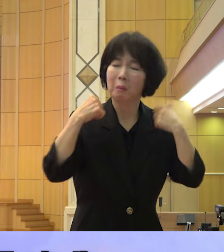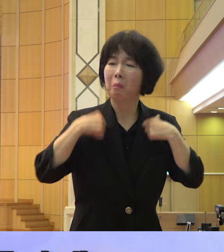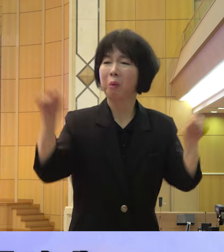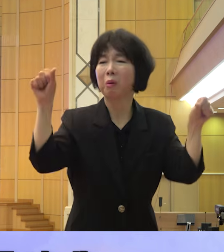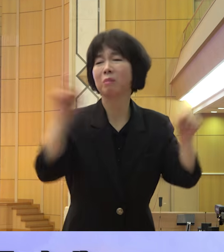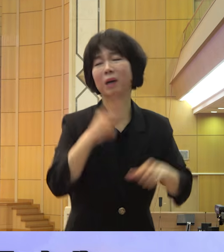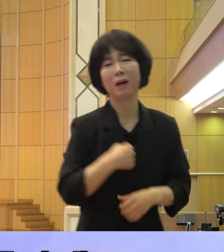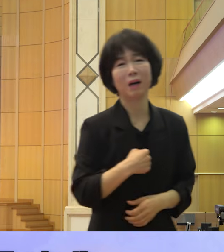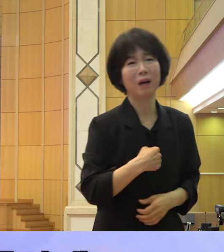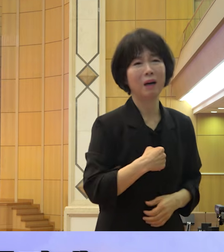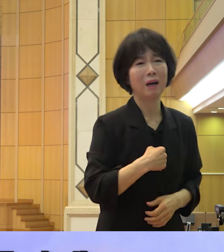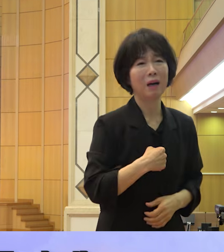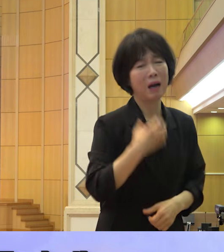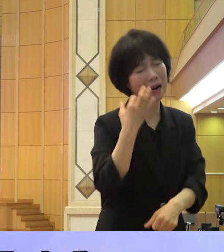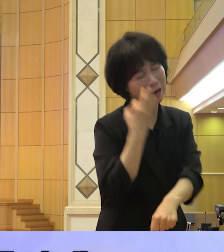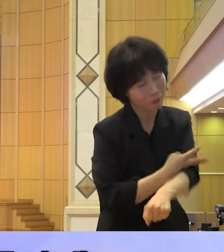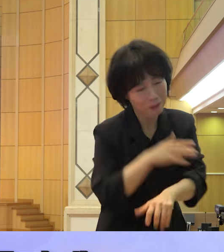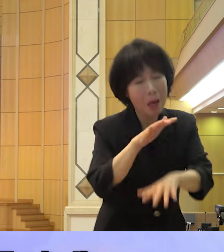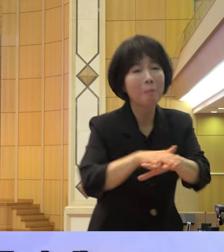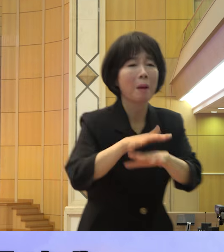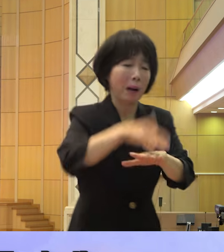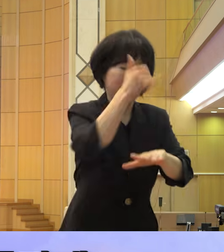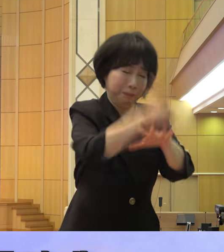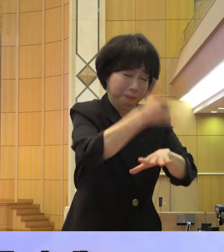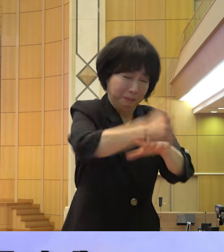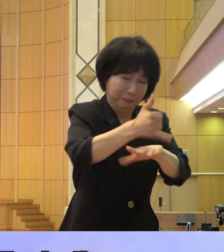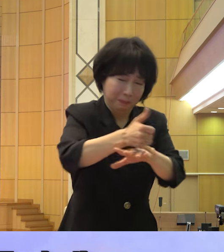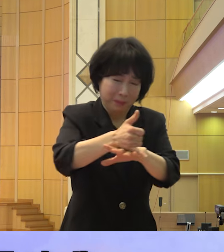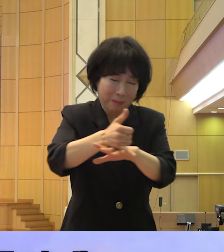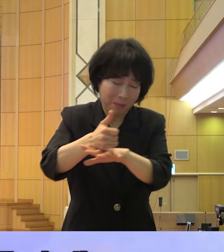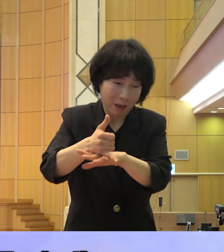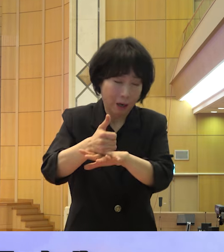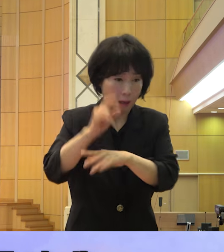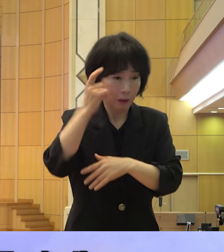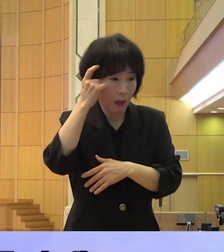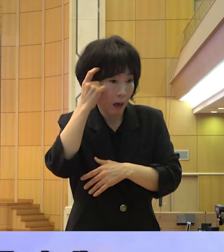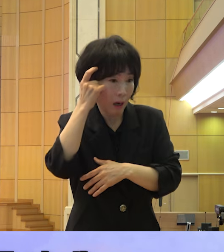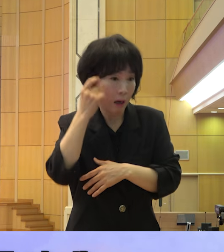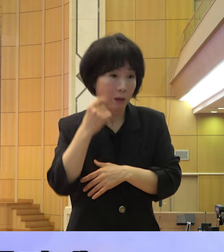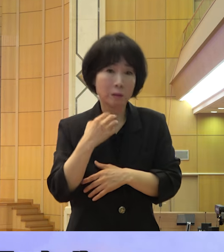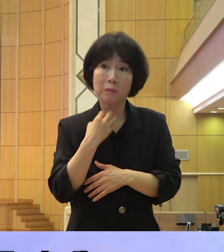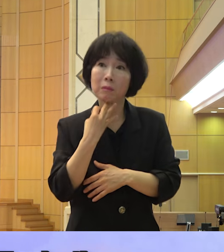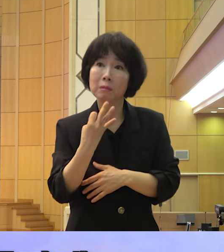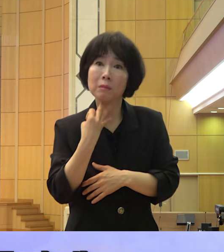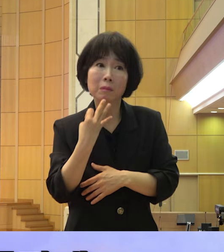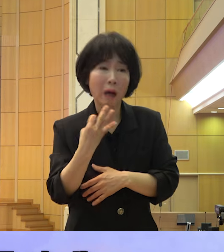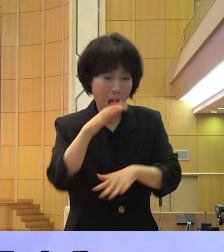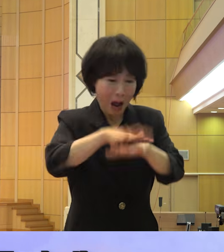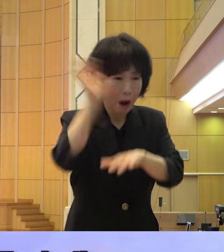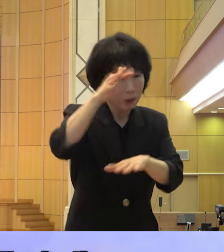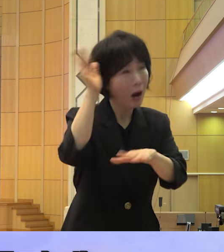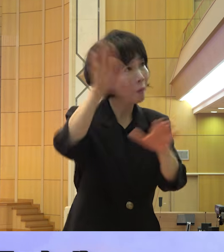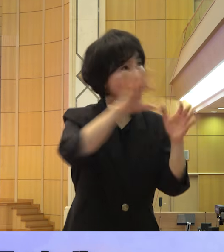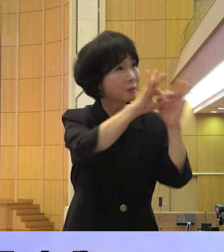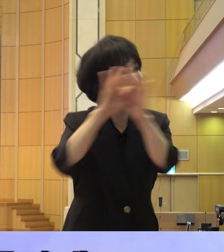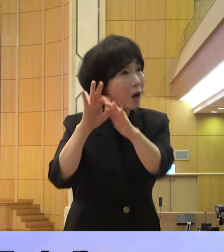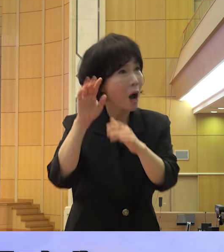없어서 한 해 농사를 짓다가 아무리 생각해도 어린 나이긴 하지만 농사 못